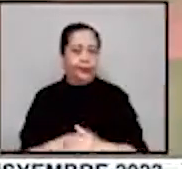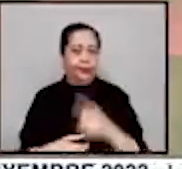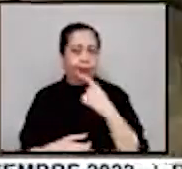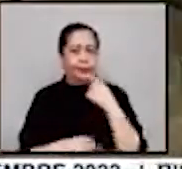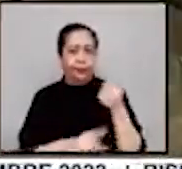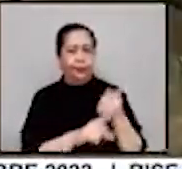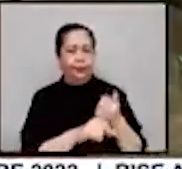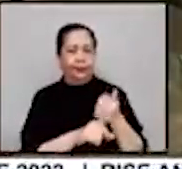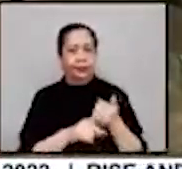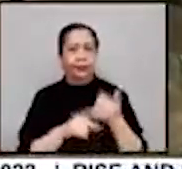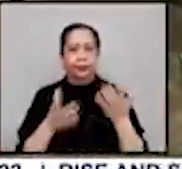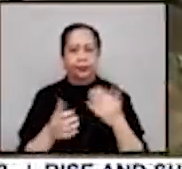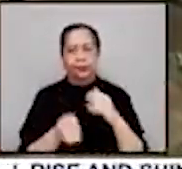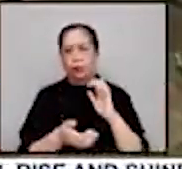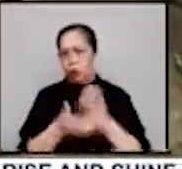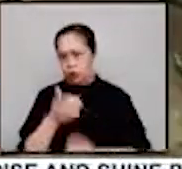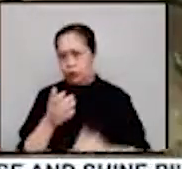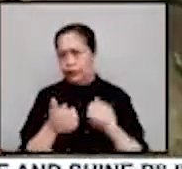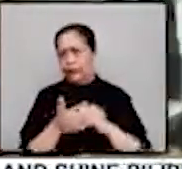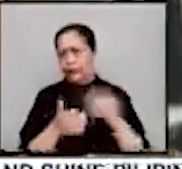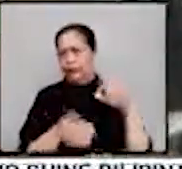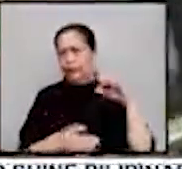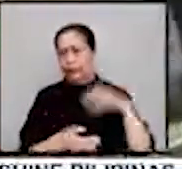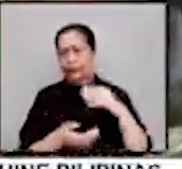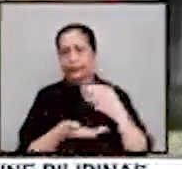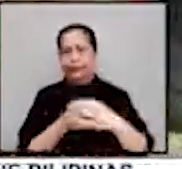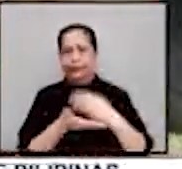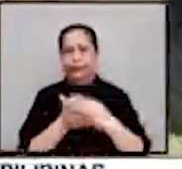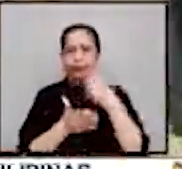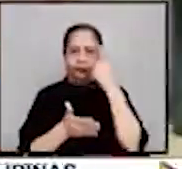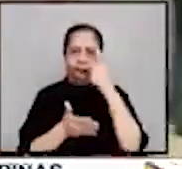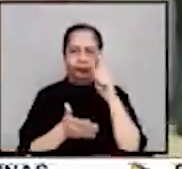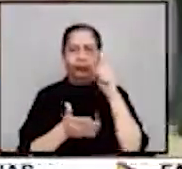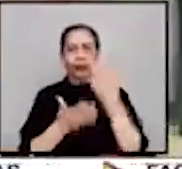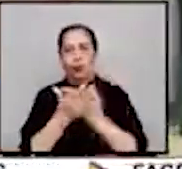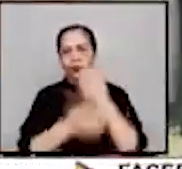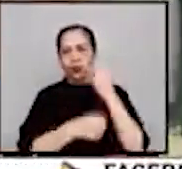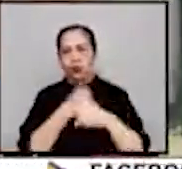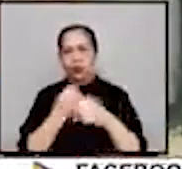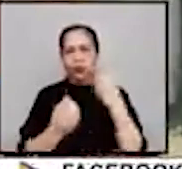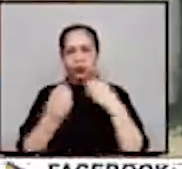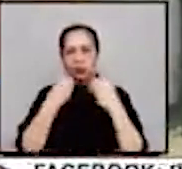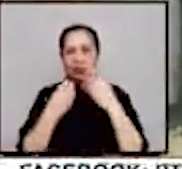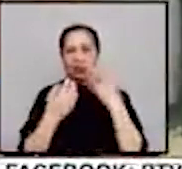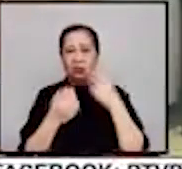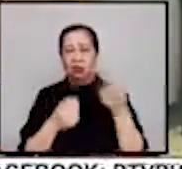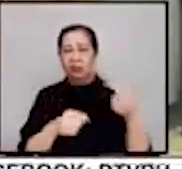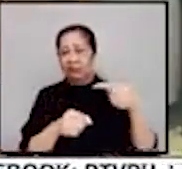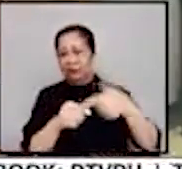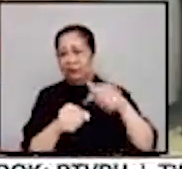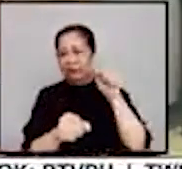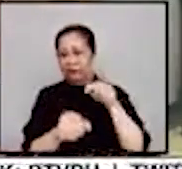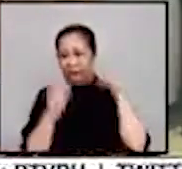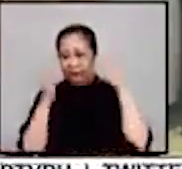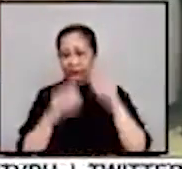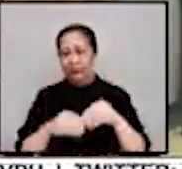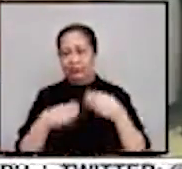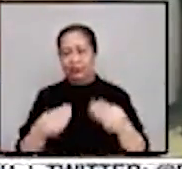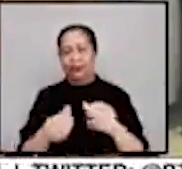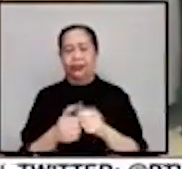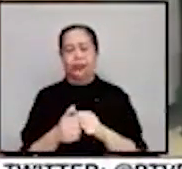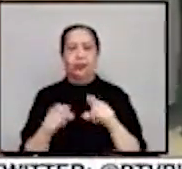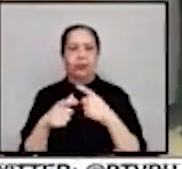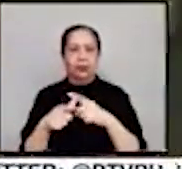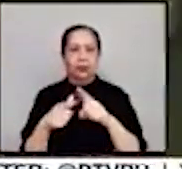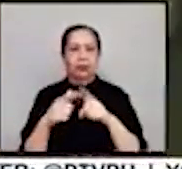posibleng mababawasan ang kanyang budget para sa medianoche dahil mapupunta lang sa pagpapagasolina. Ito todo paani ang pagkayod